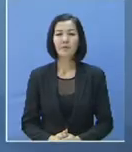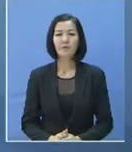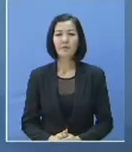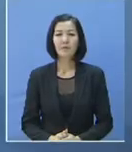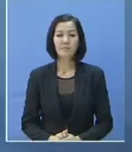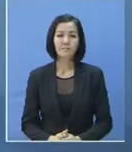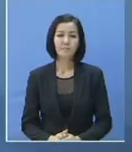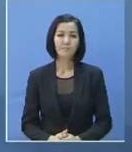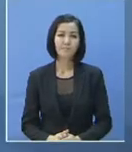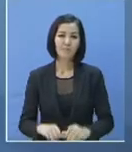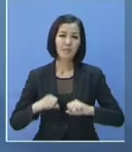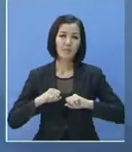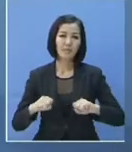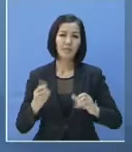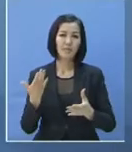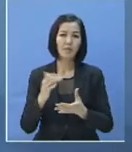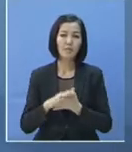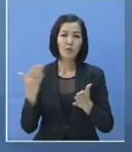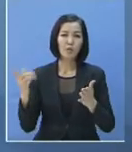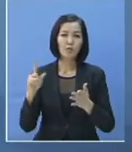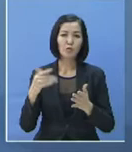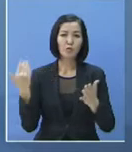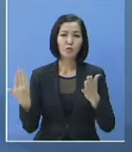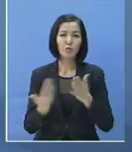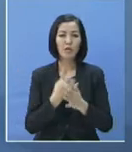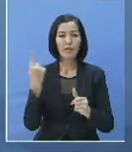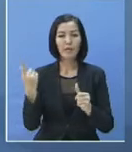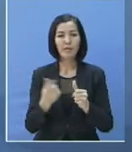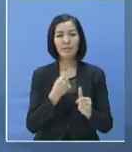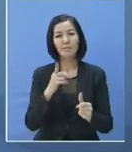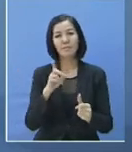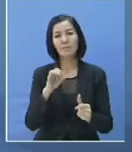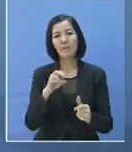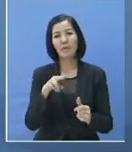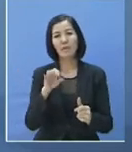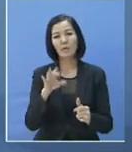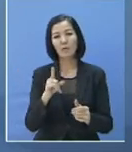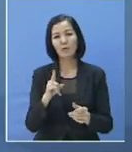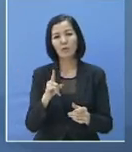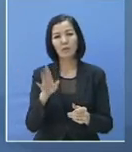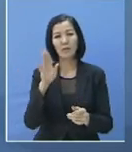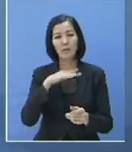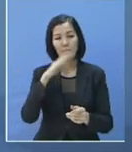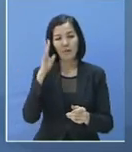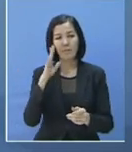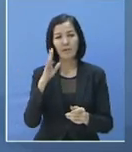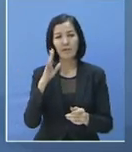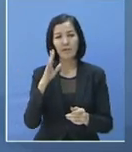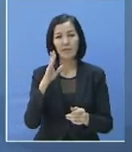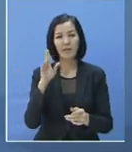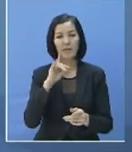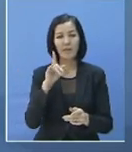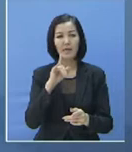Көпке қайсарлығымен танымалы 100 жаңа есім жобасының жеңімпазы Елдос Баялышбаев әке атанды. Мерейі тасып, шаттыққа